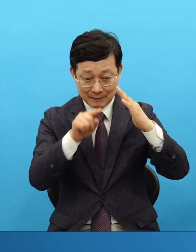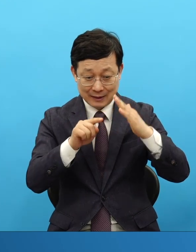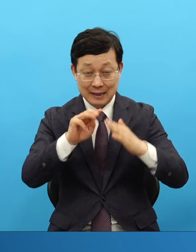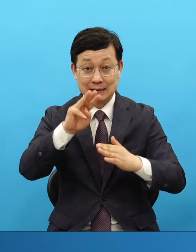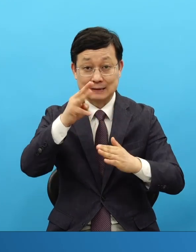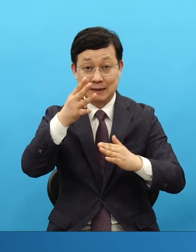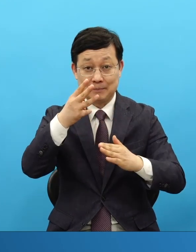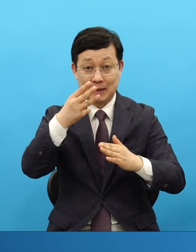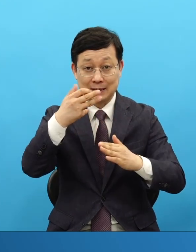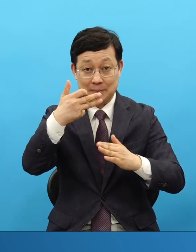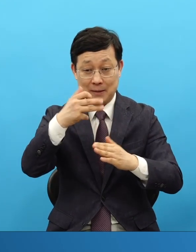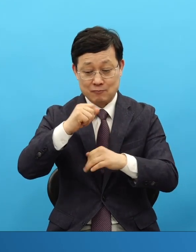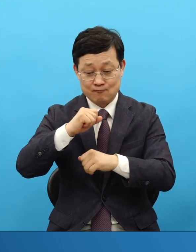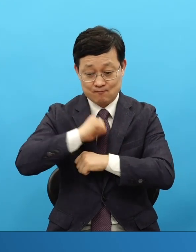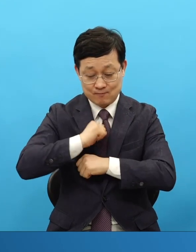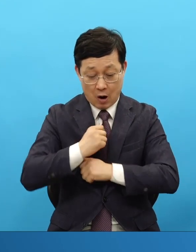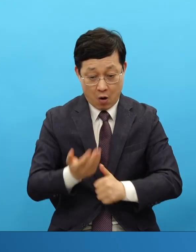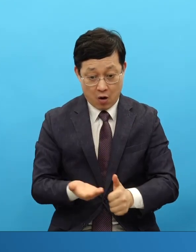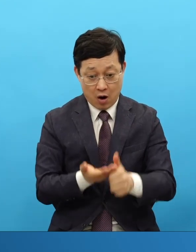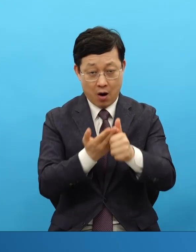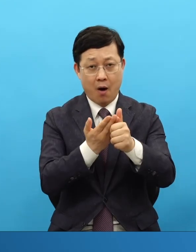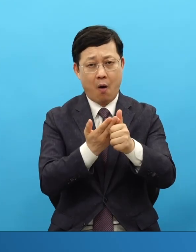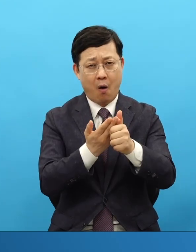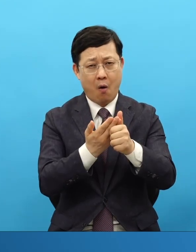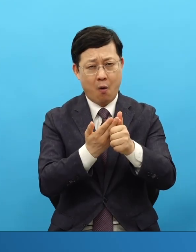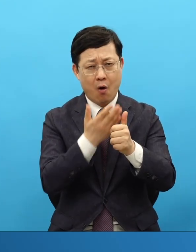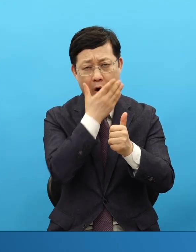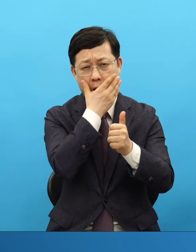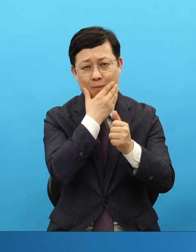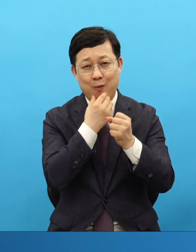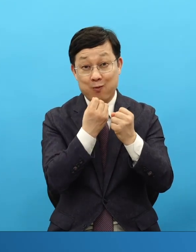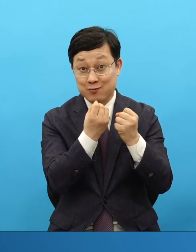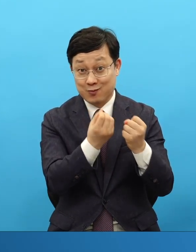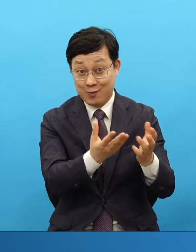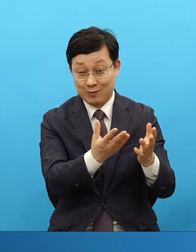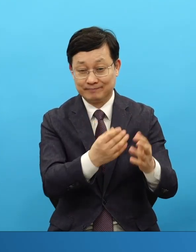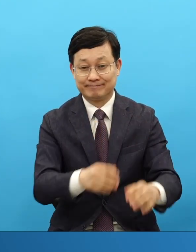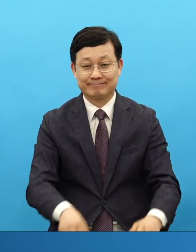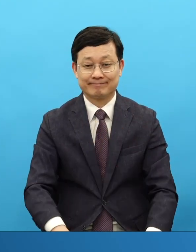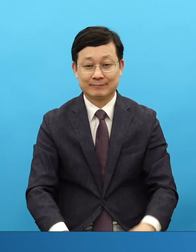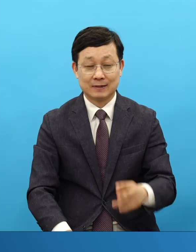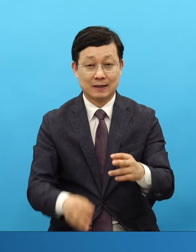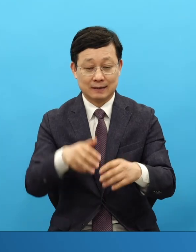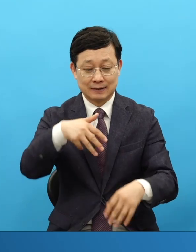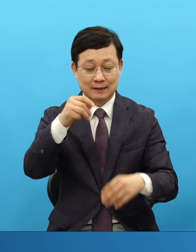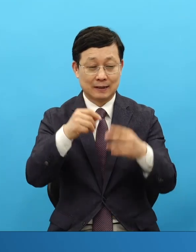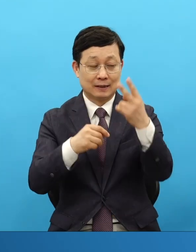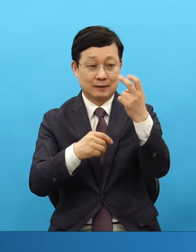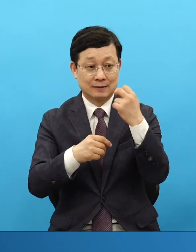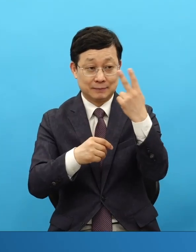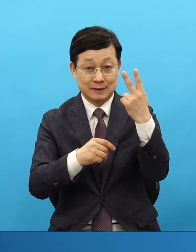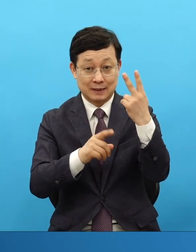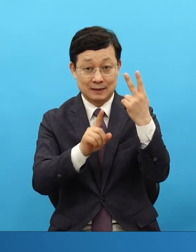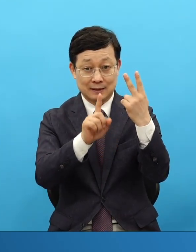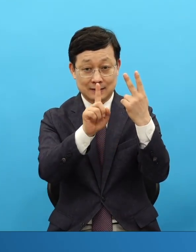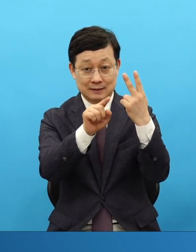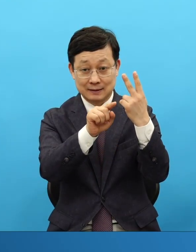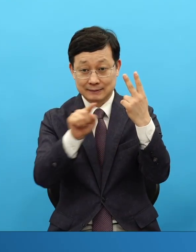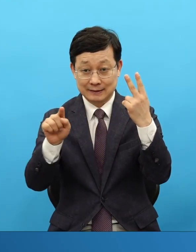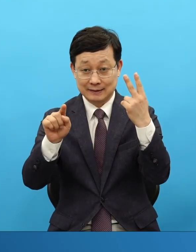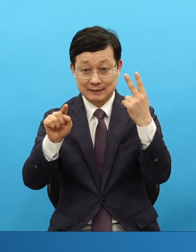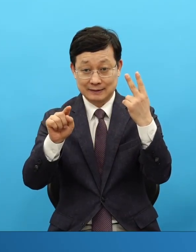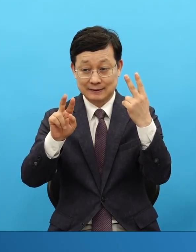trained soldiers in his house. 결국은 또 얘기했습니다. And he tells him again 창세기 22장에 또 얘기했습니다. in Genesis chapter